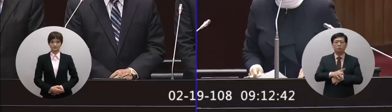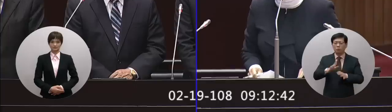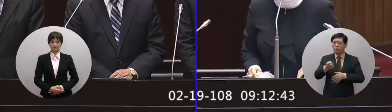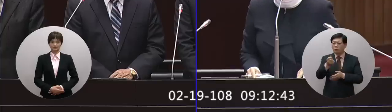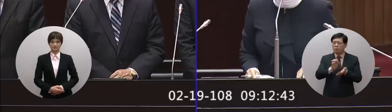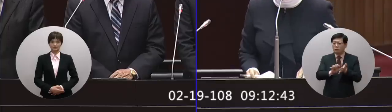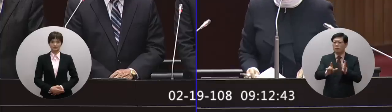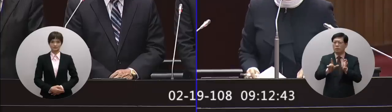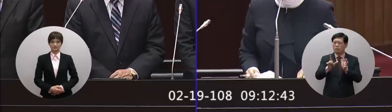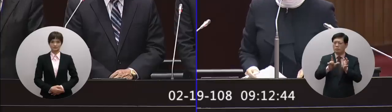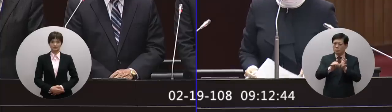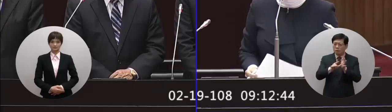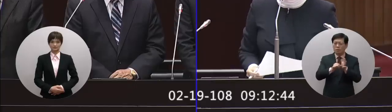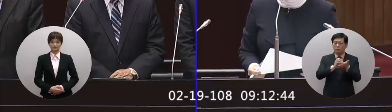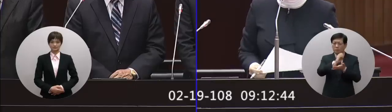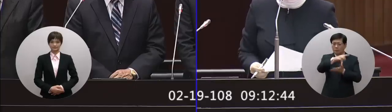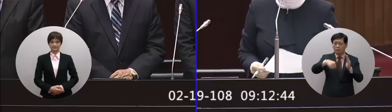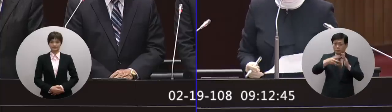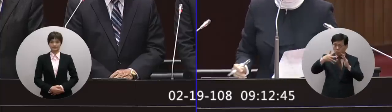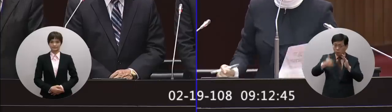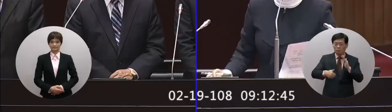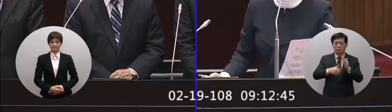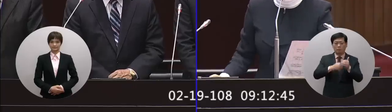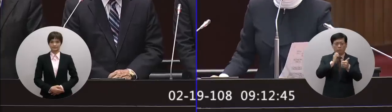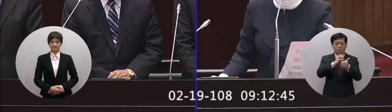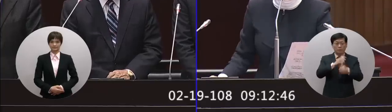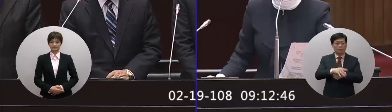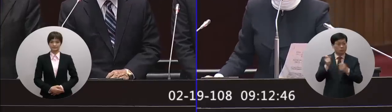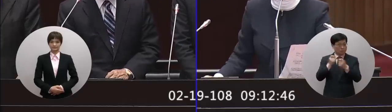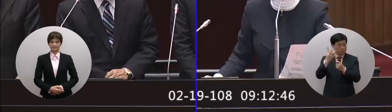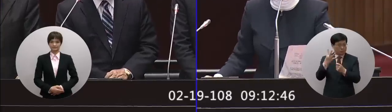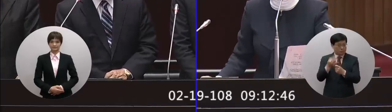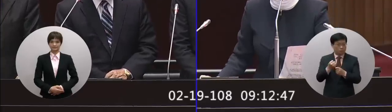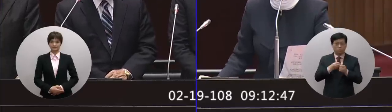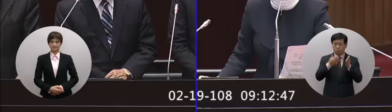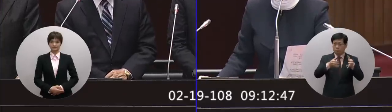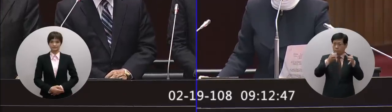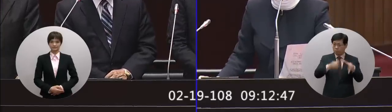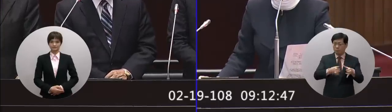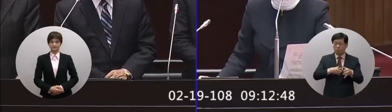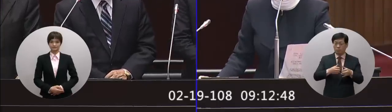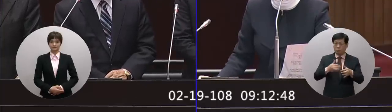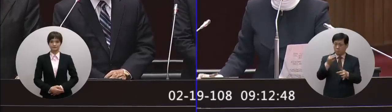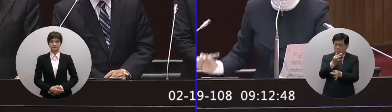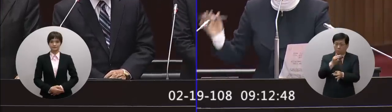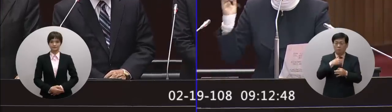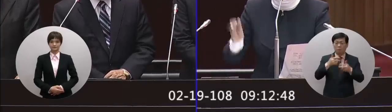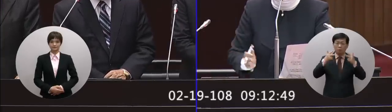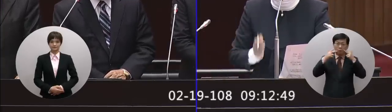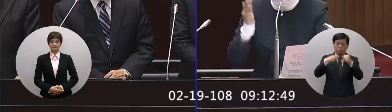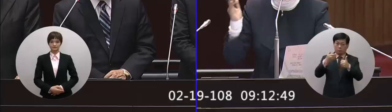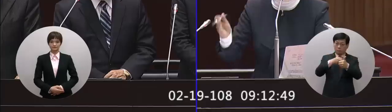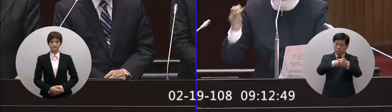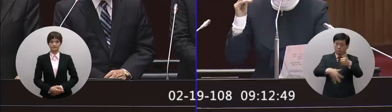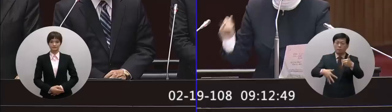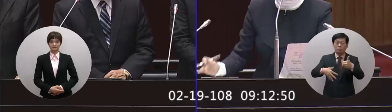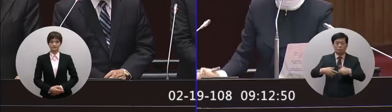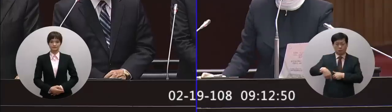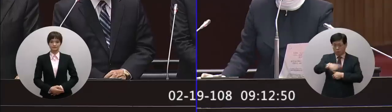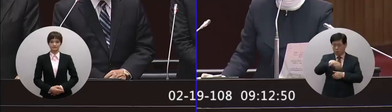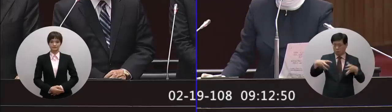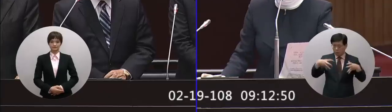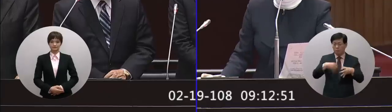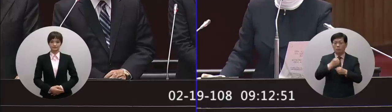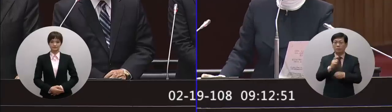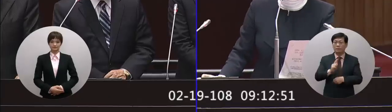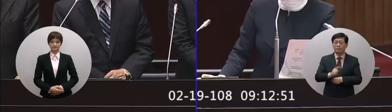时间，我在这里跟苏院长报告一下，也跟您分享，这几年针对建构完整的原住民教育体系，我们一起做了哪些